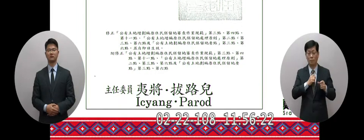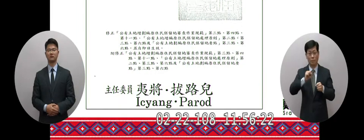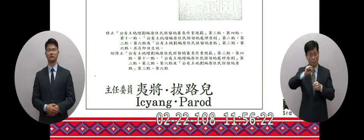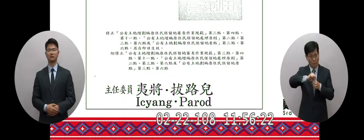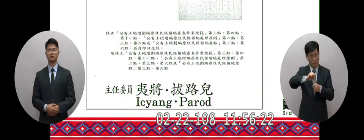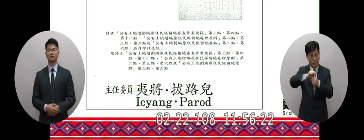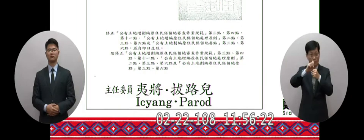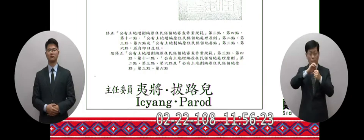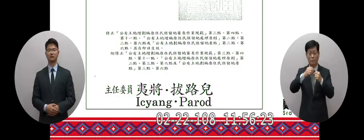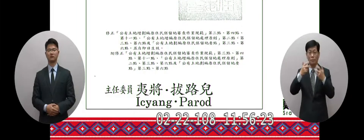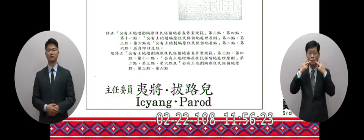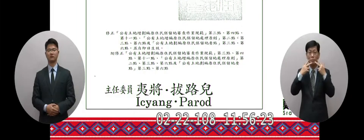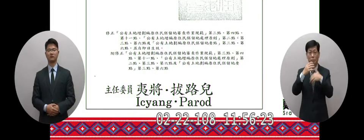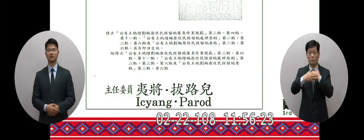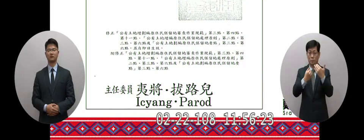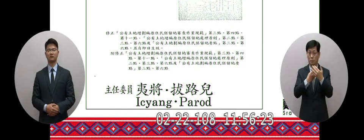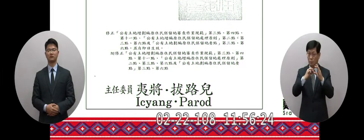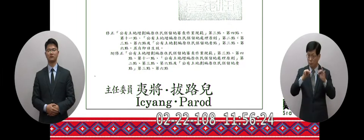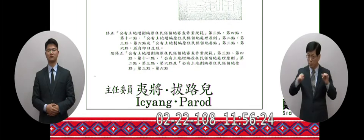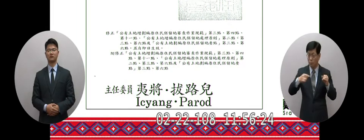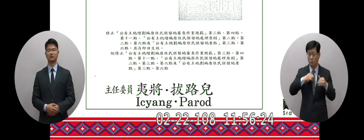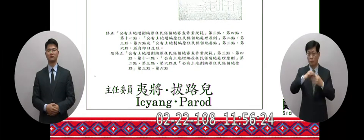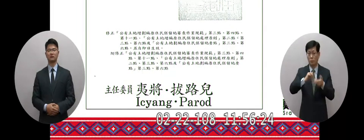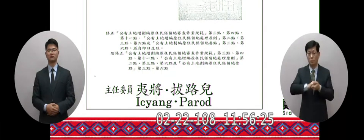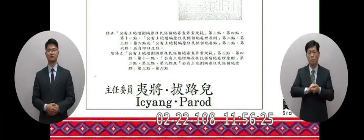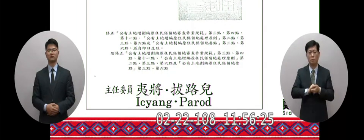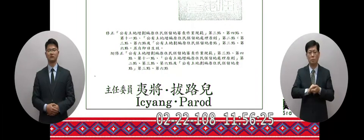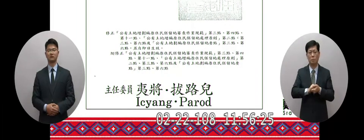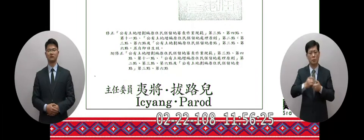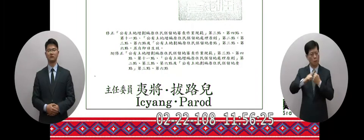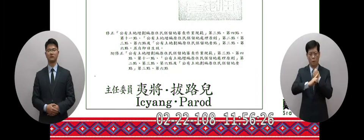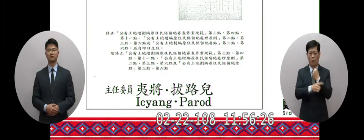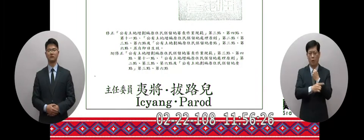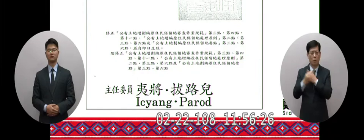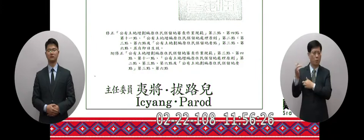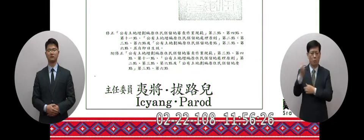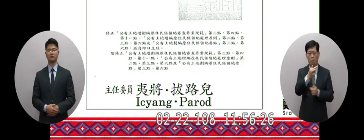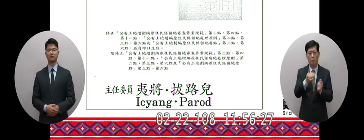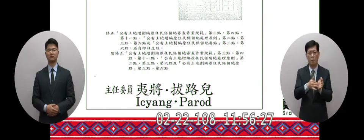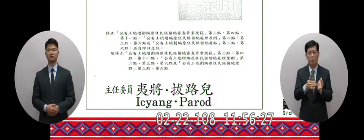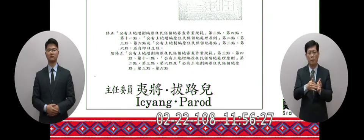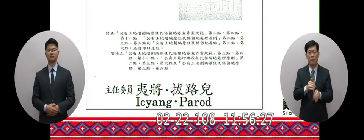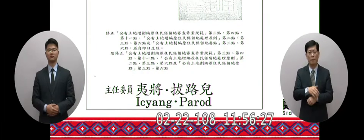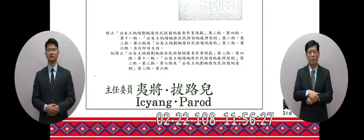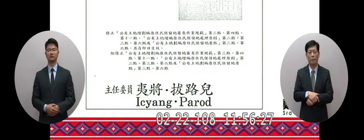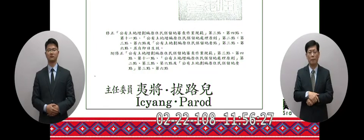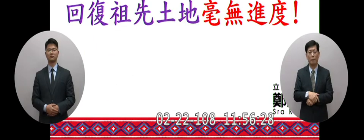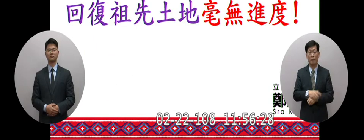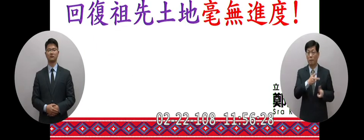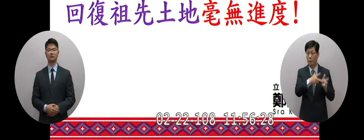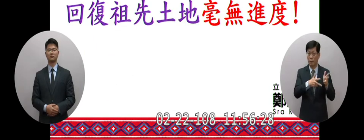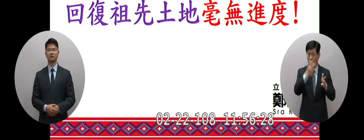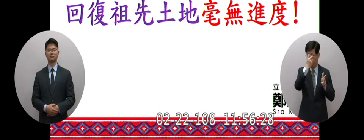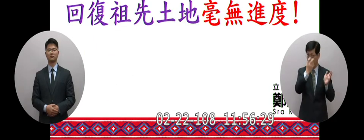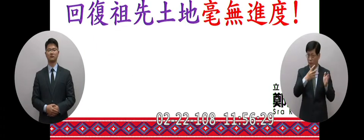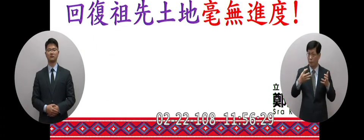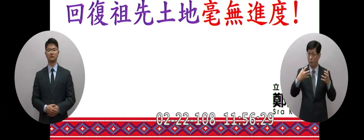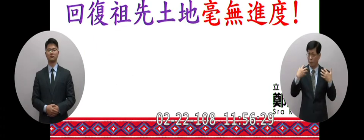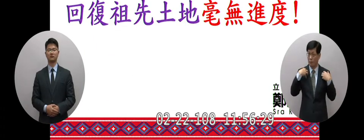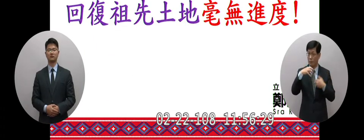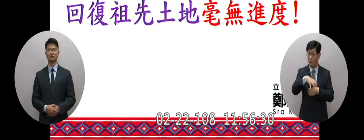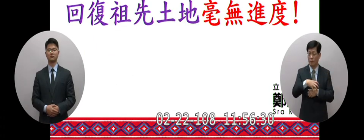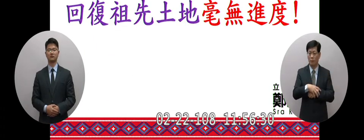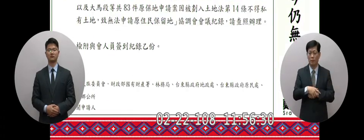保留地相关法令，法规已经齐备了，法规都齐备了，工厂管理机关